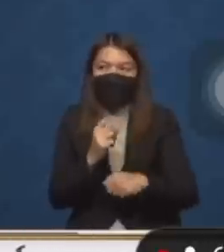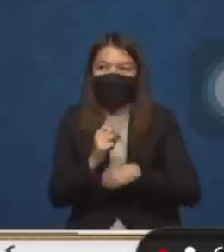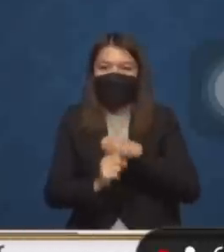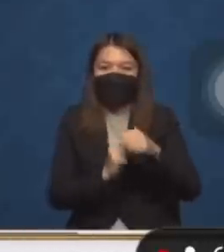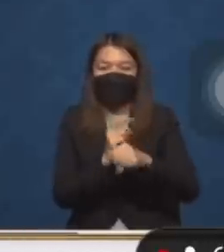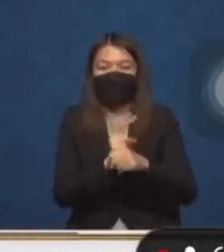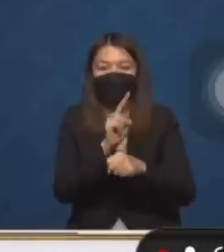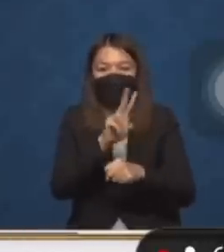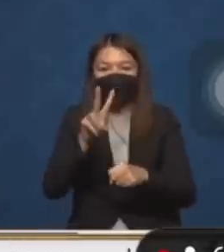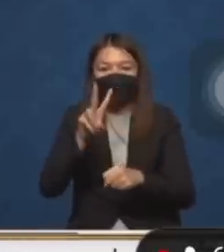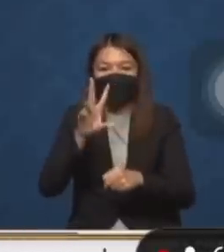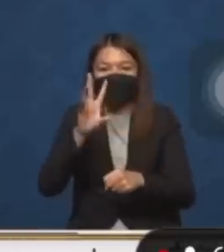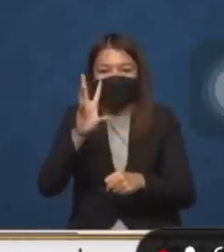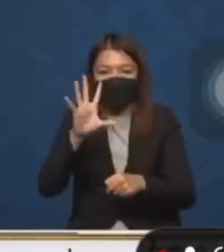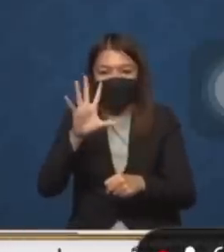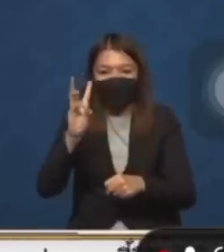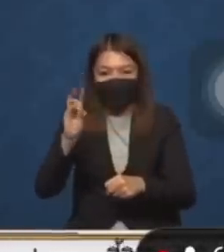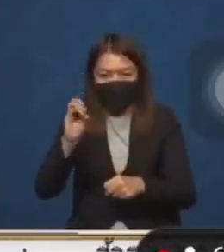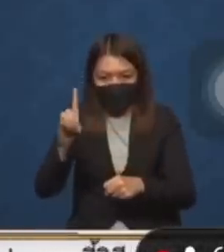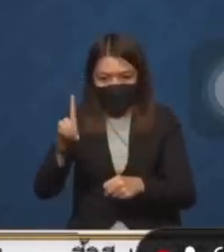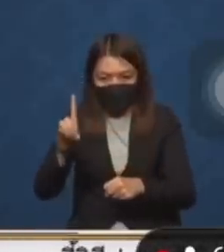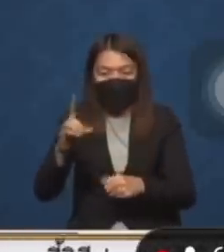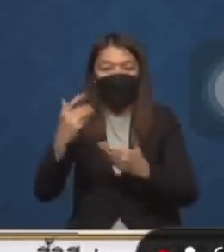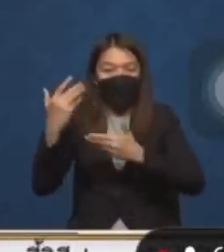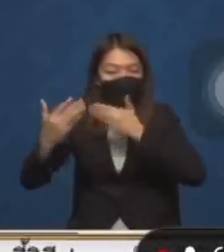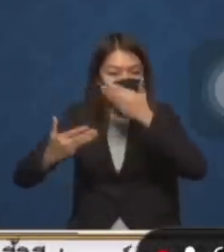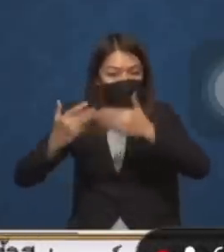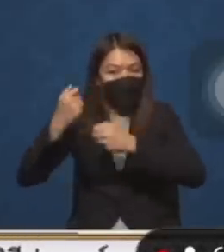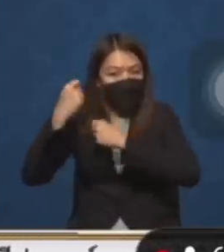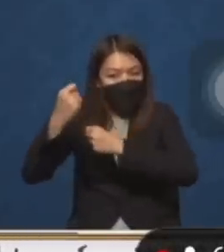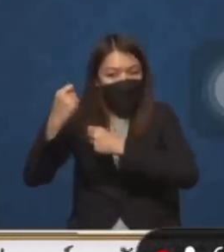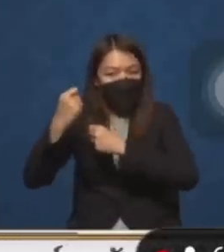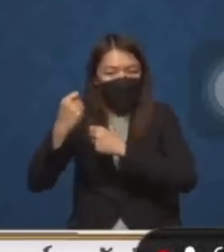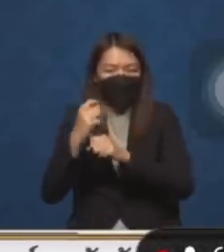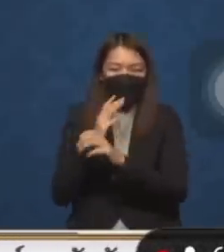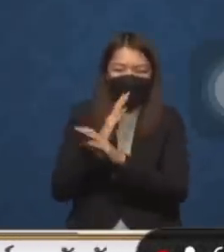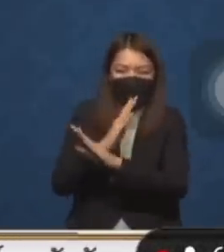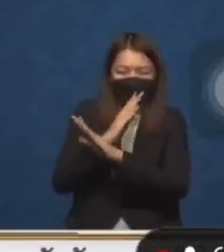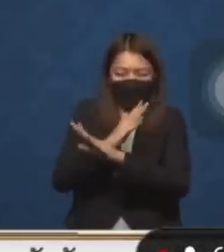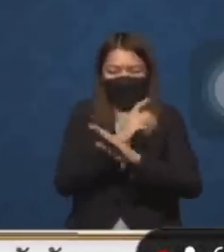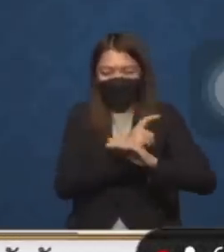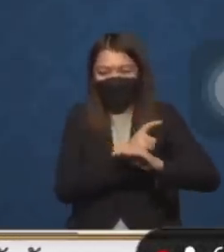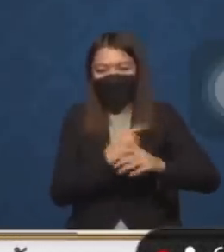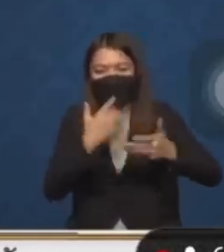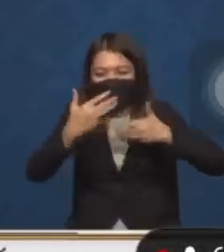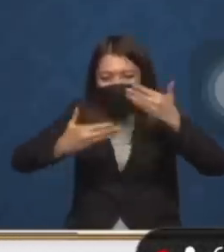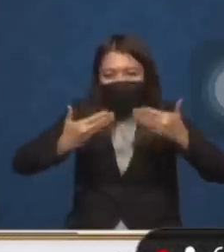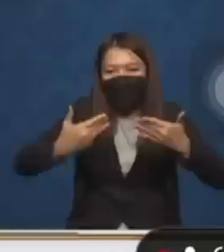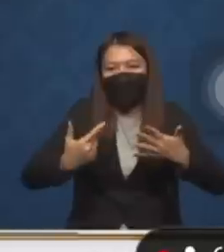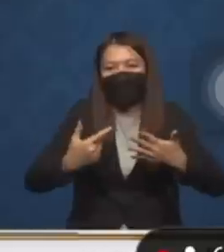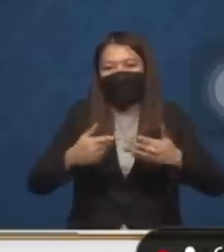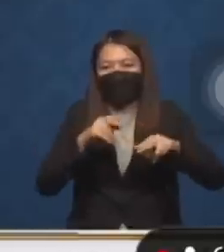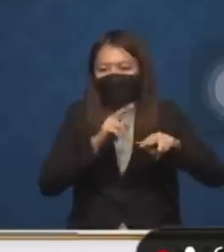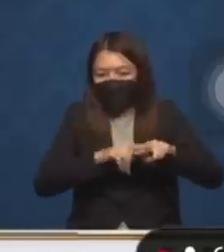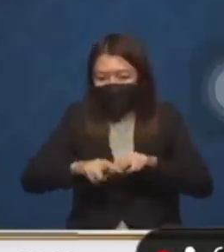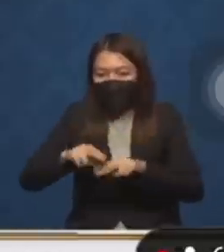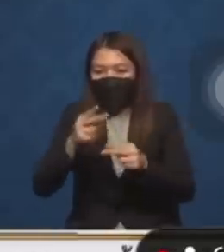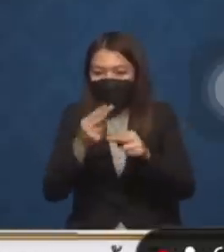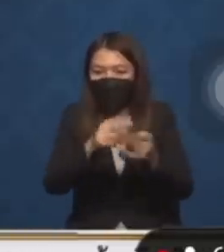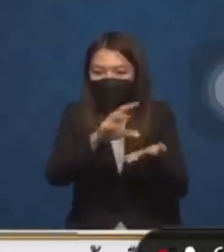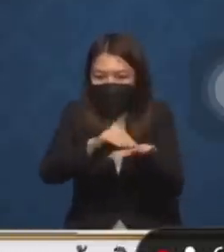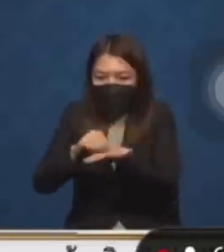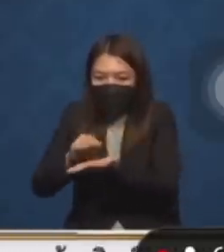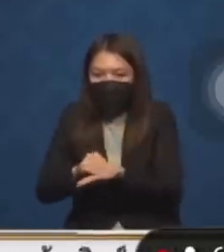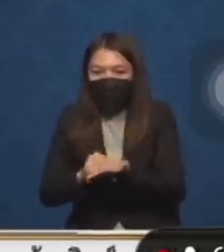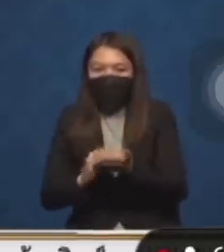่ในระวาง การทำกจกรมของเรากถหัดขวางเมื่อเราจะจกจกรรมเราจะตงตัรวบรวรายชื่อเรา